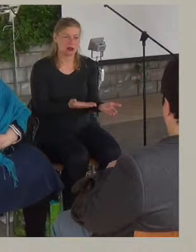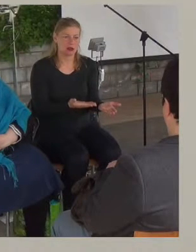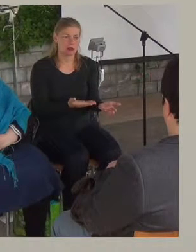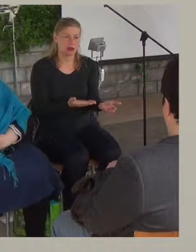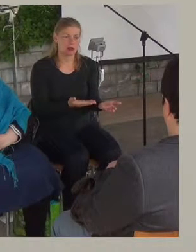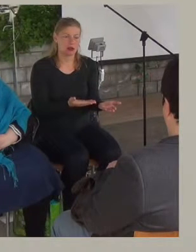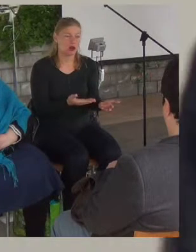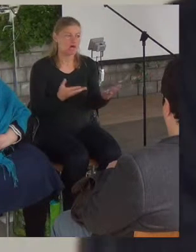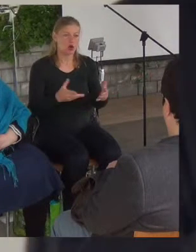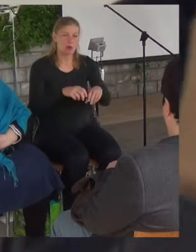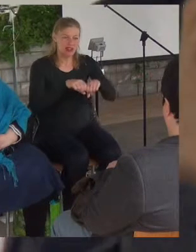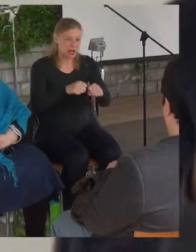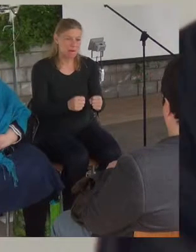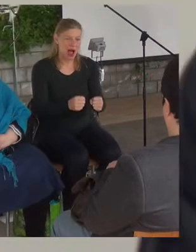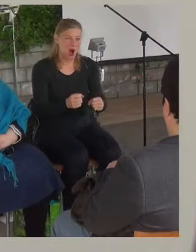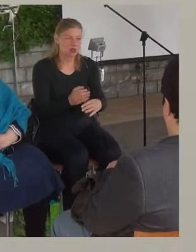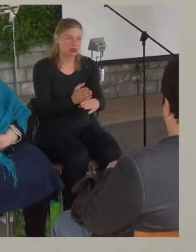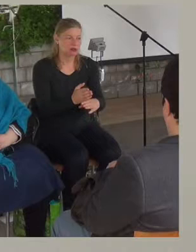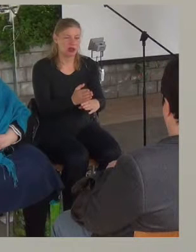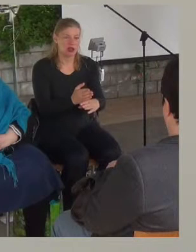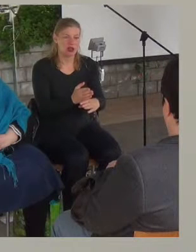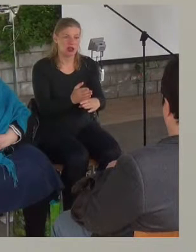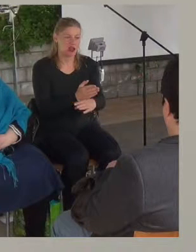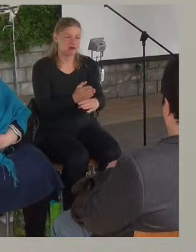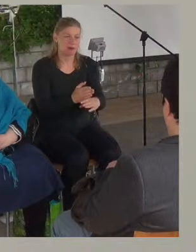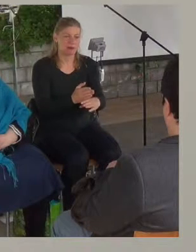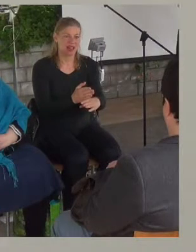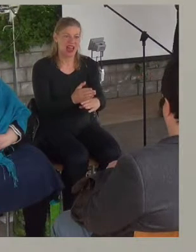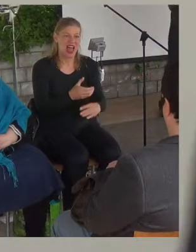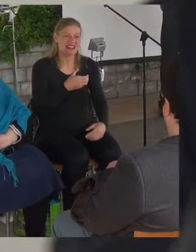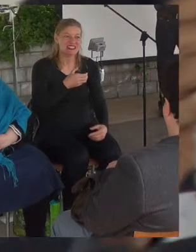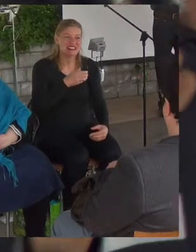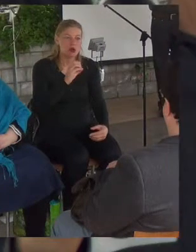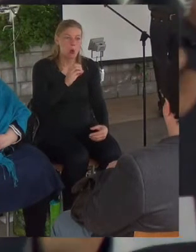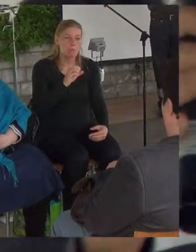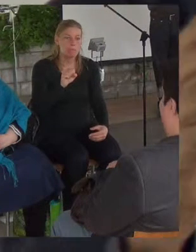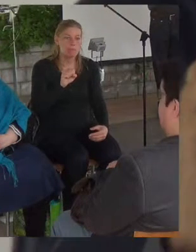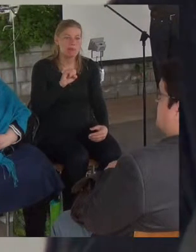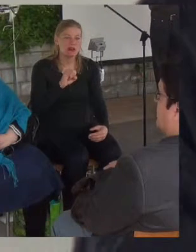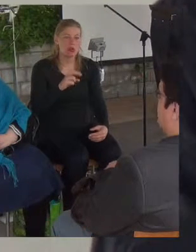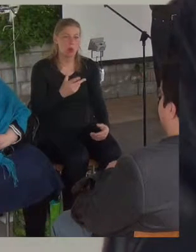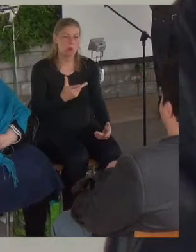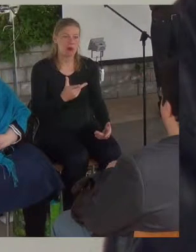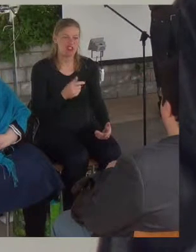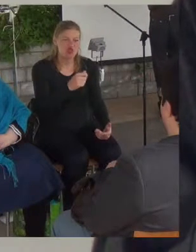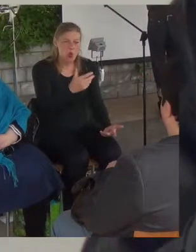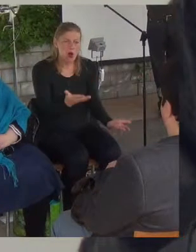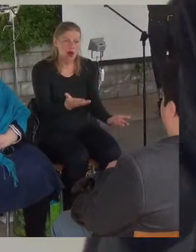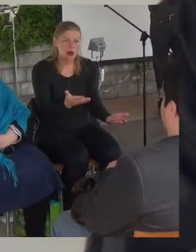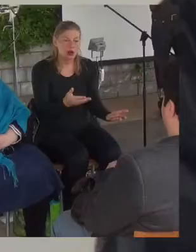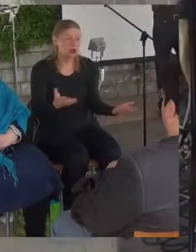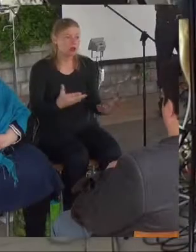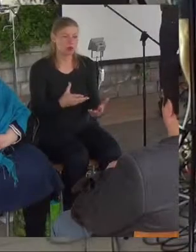Wieso kriegen wir in der Pause, Sie meinen es ja gut, aber wieso kriegen wir Sirup, reiner Zucker? Wieso lernen wir nicht